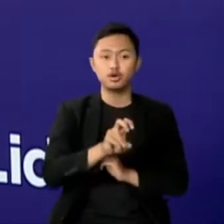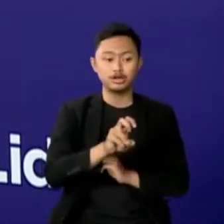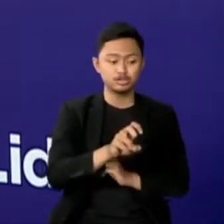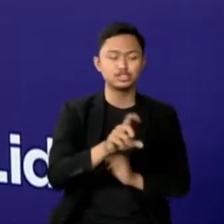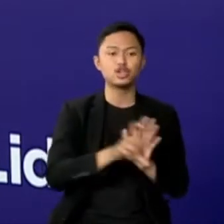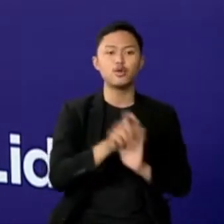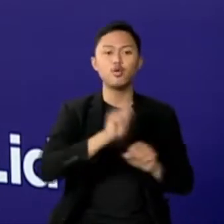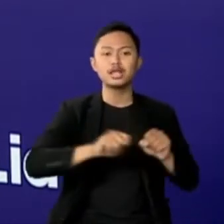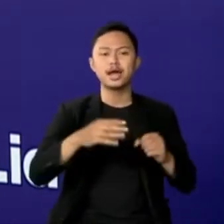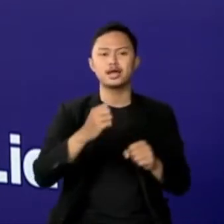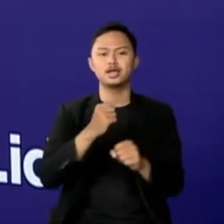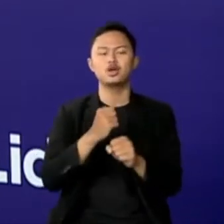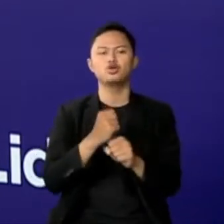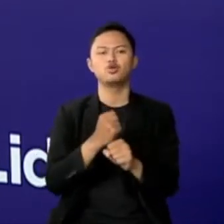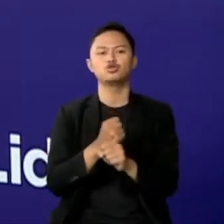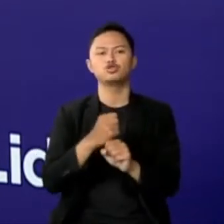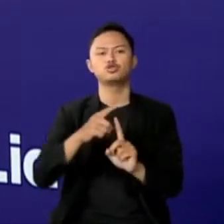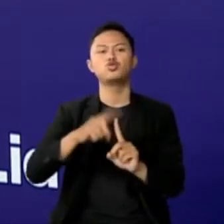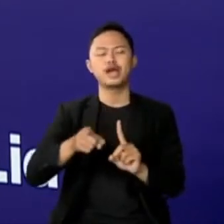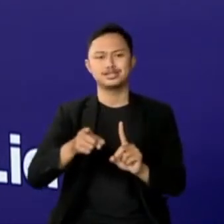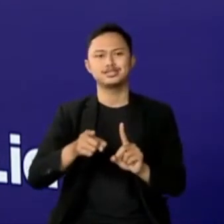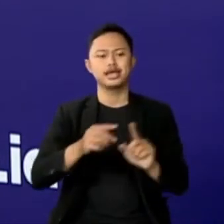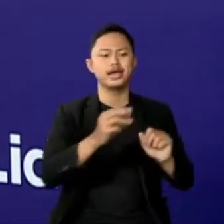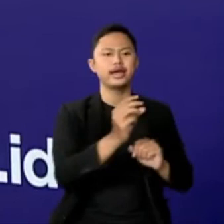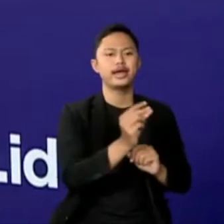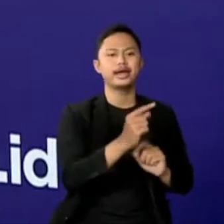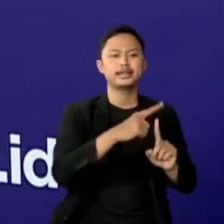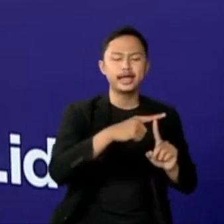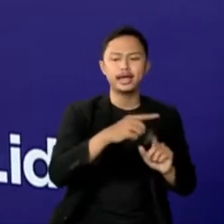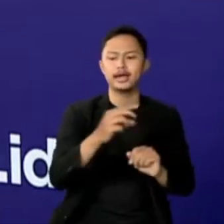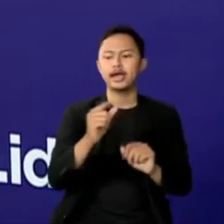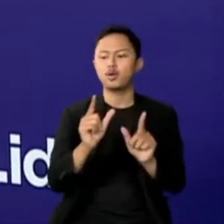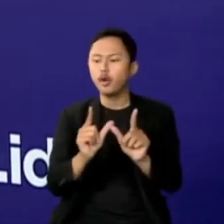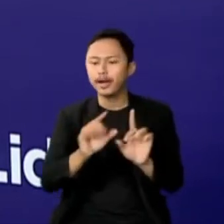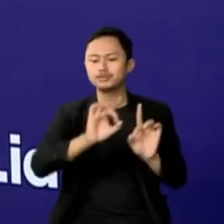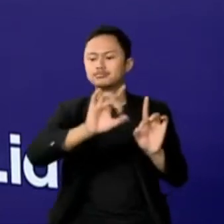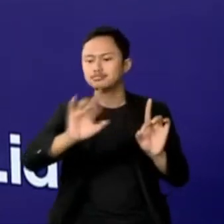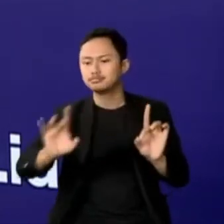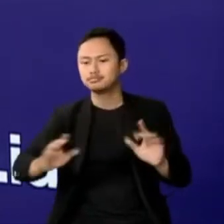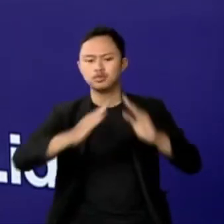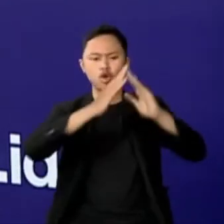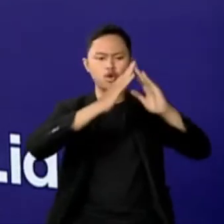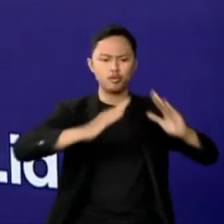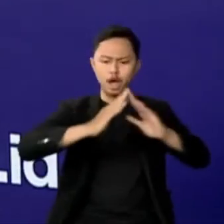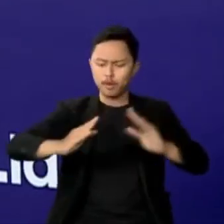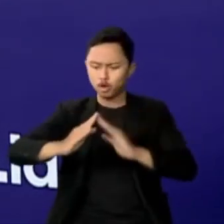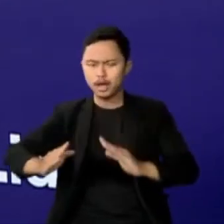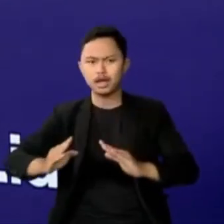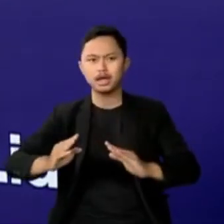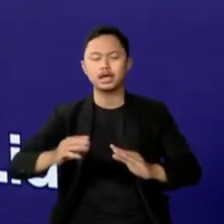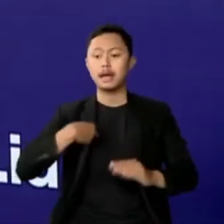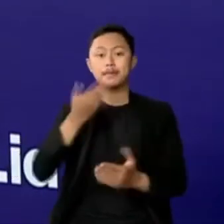gugus tugas dari tingkat provinsi sampai ke tingkat RT bahkan setiap rumah kami minta di setiap rumah itu